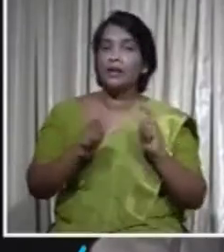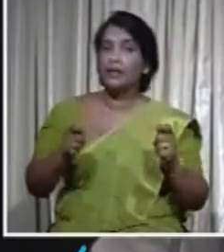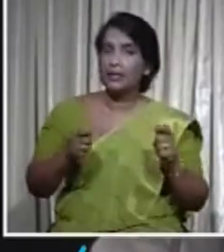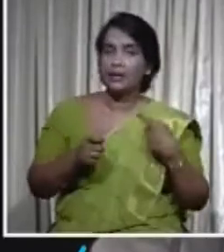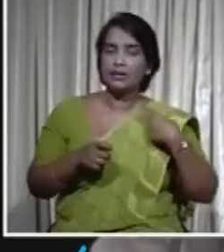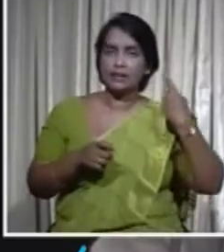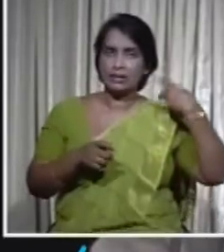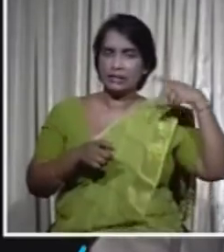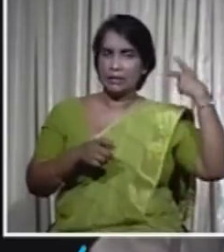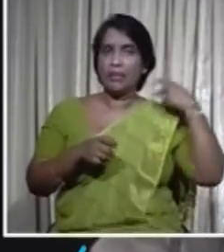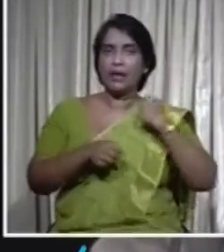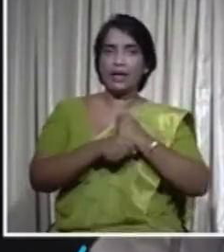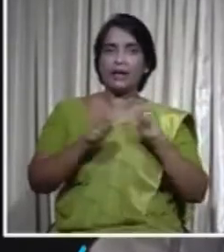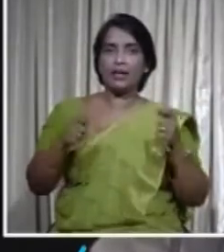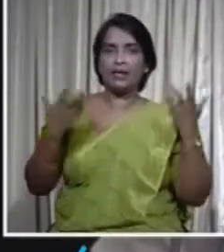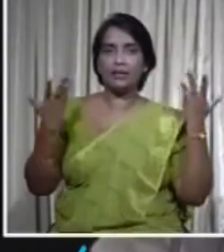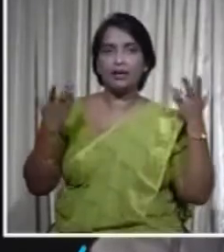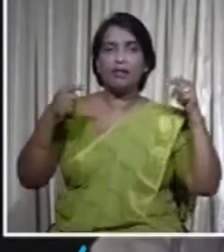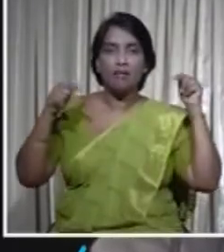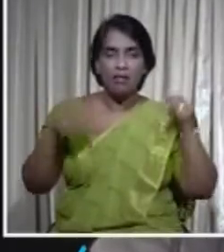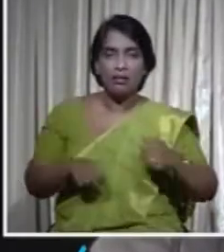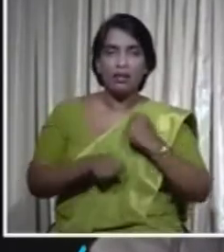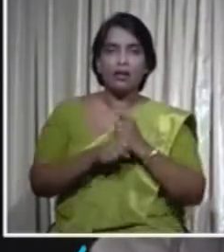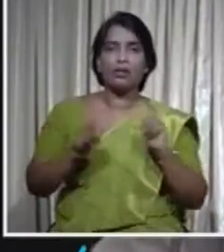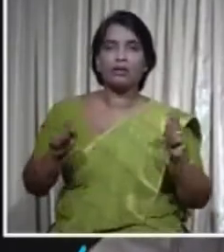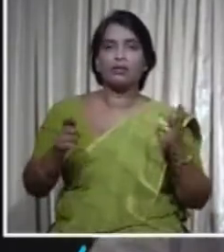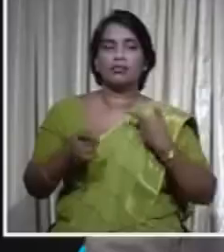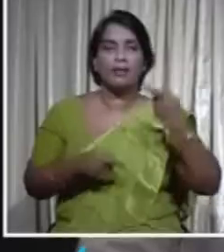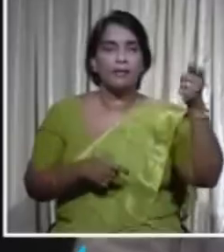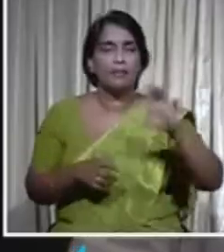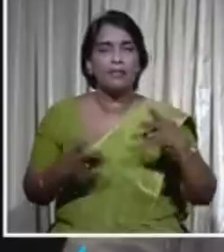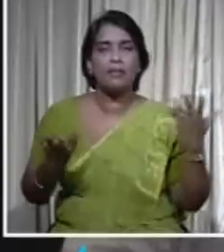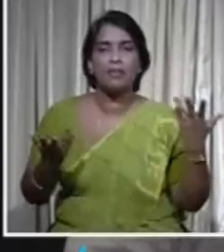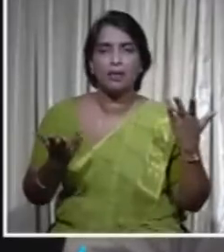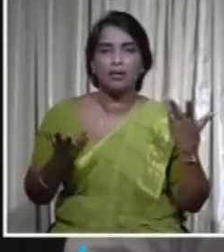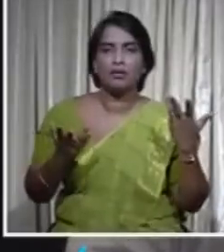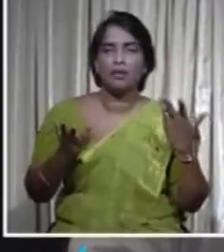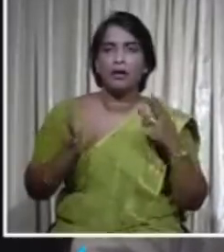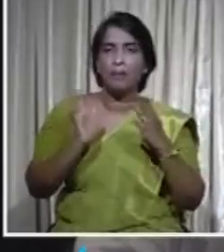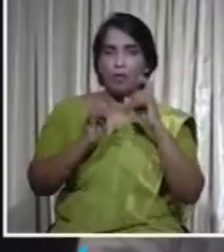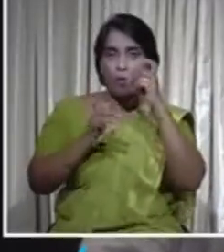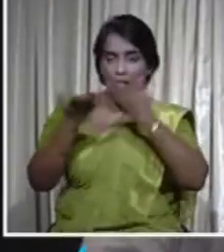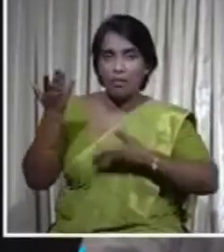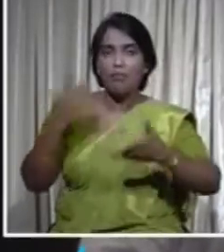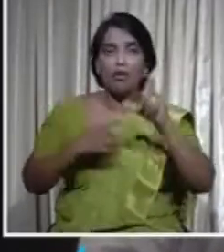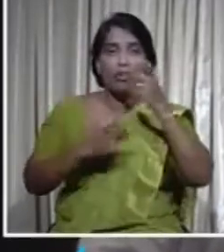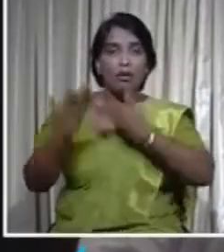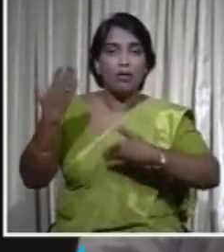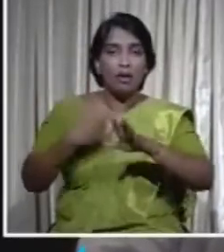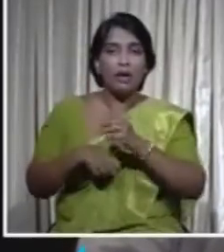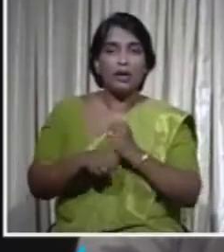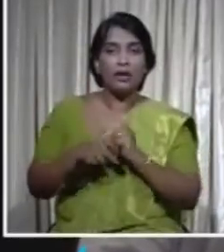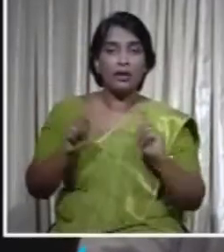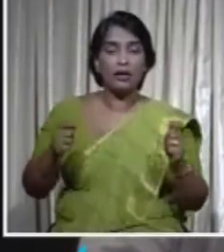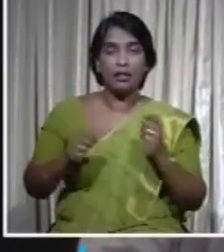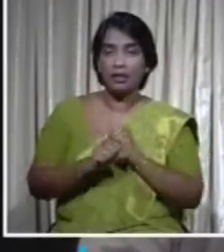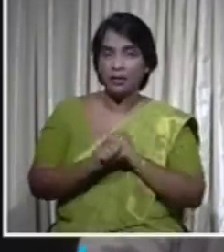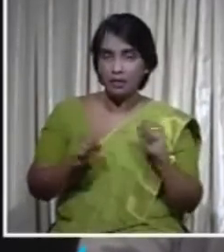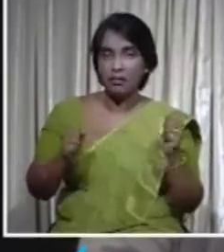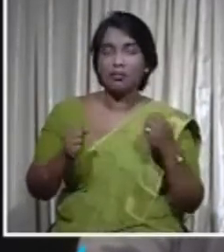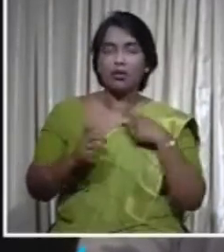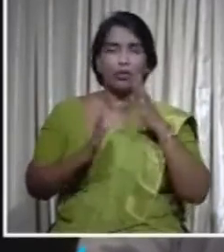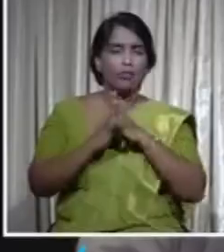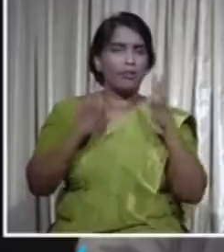எதிர்க்கட்சியின் ஆர்ப்பாட்டத்தை தடுத்த அரசாங்கம் கோவிட் தொற்றுக்கு மத்தியில் சந்தகிரசய என்ற ராணுவ வீரர்களுக்கான நிகழ்வை அரசாங்கம்